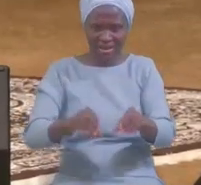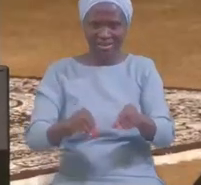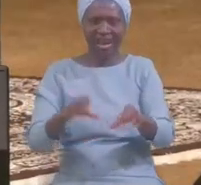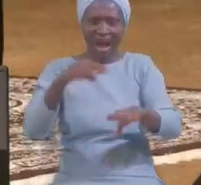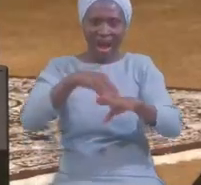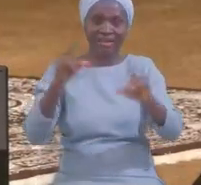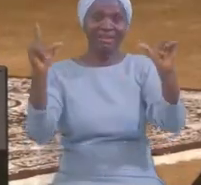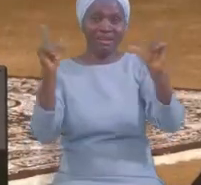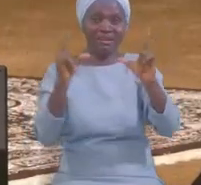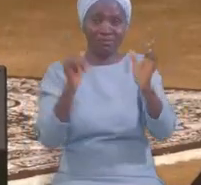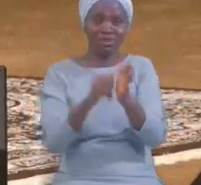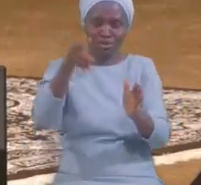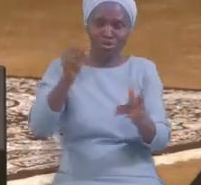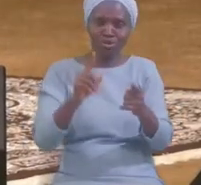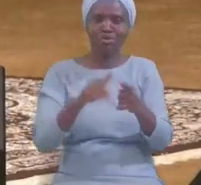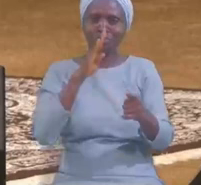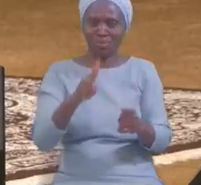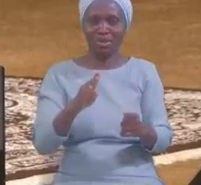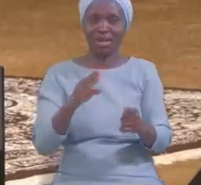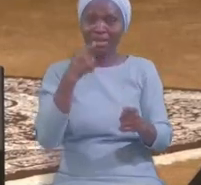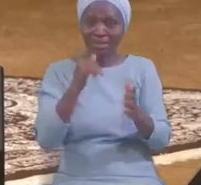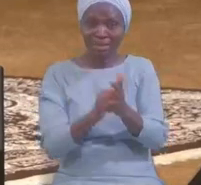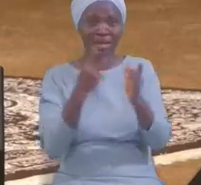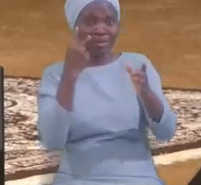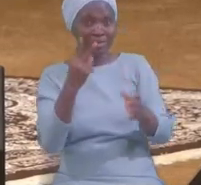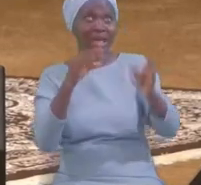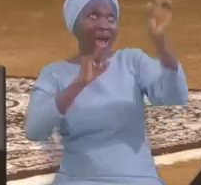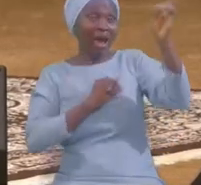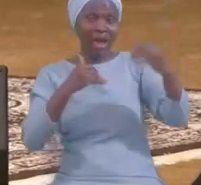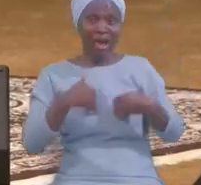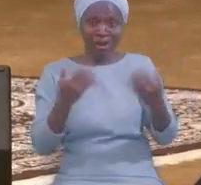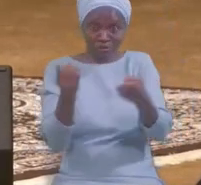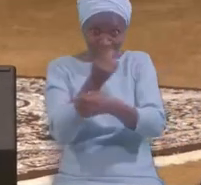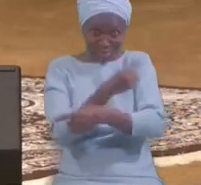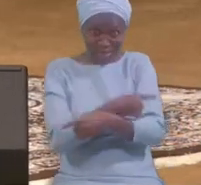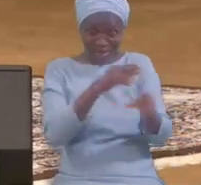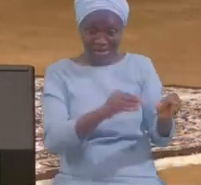je t'établis aujourd'hui sur les nations et sur les royaumes